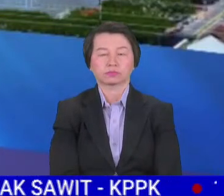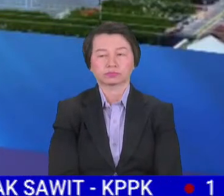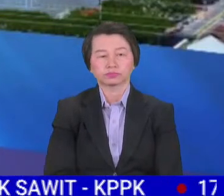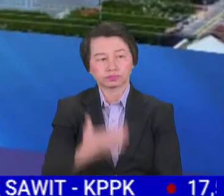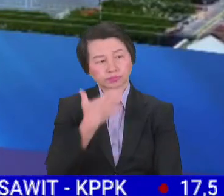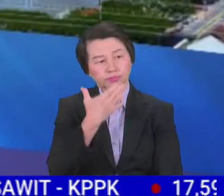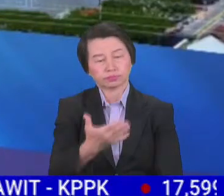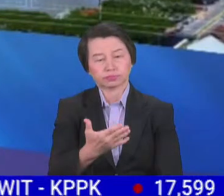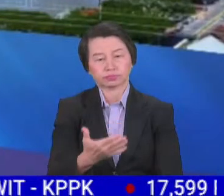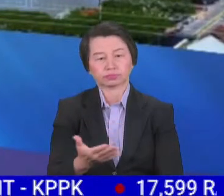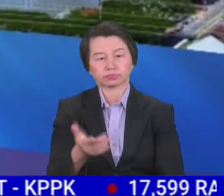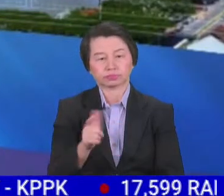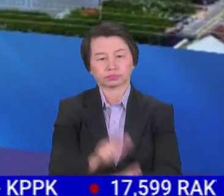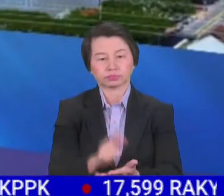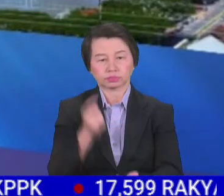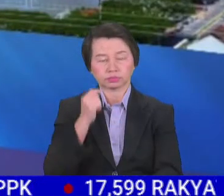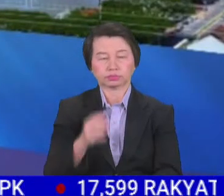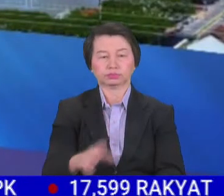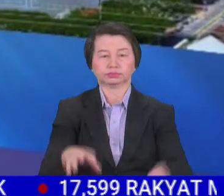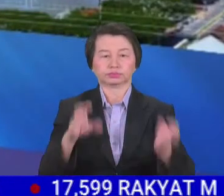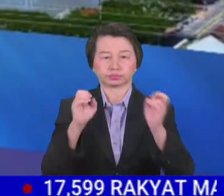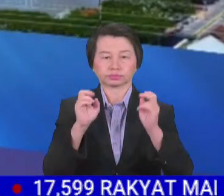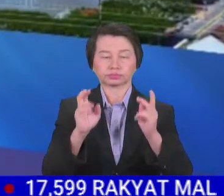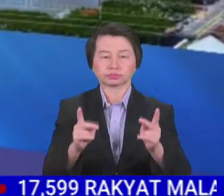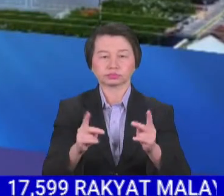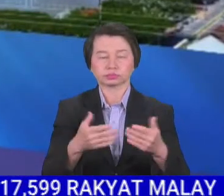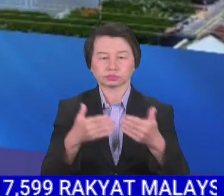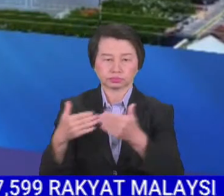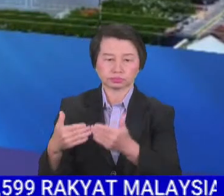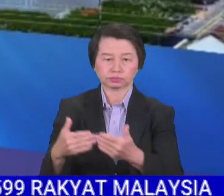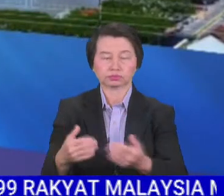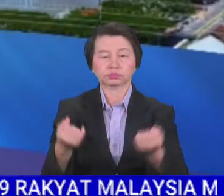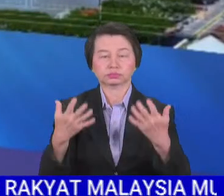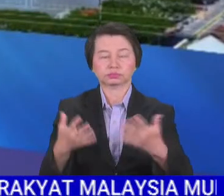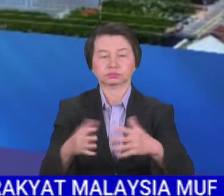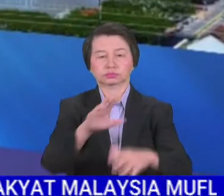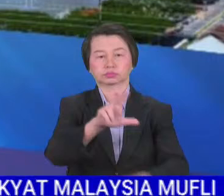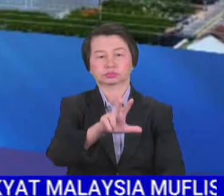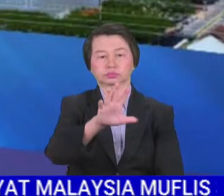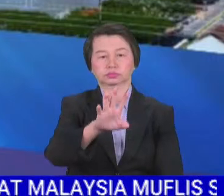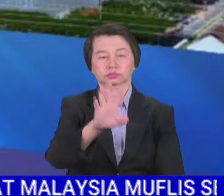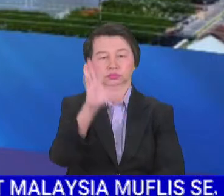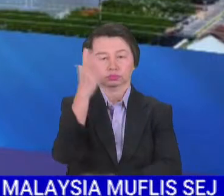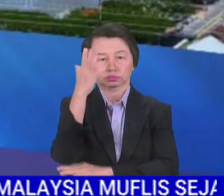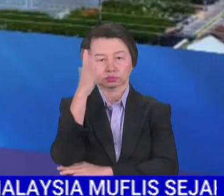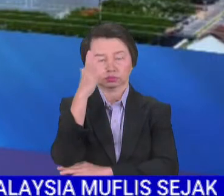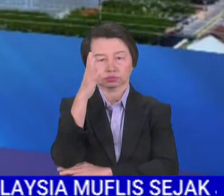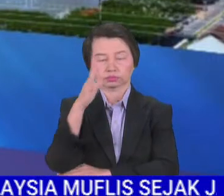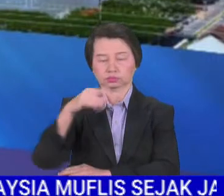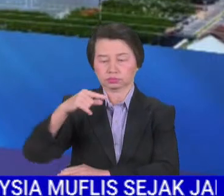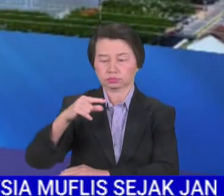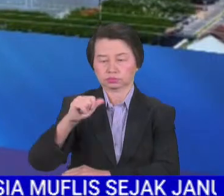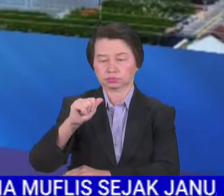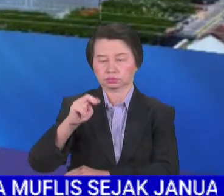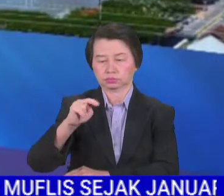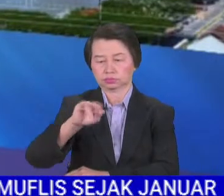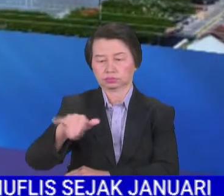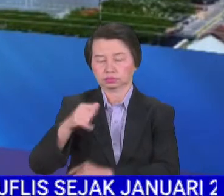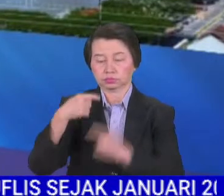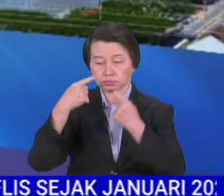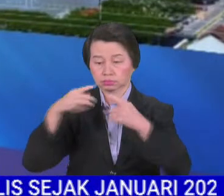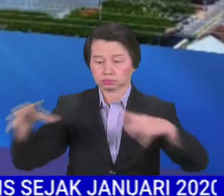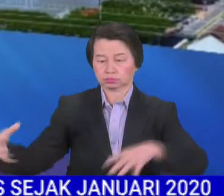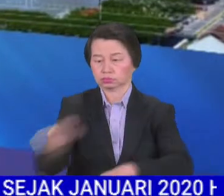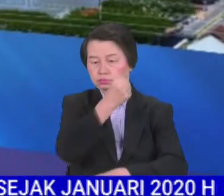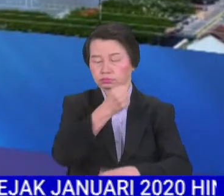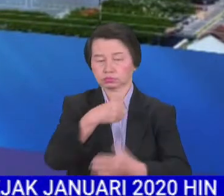Terima kasih Fidaus atas laporan itu. Baik, kita ke berita seterusnya. Sebanyak 34 pokok ganja antara dadah yang berjaya dirampas